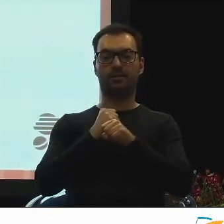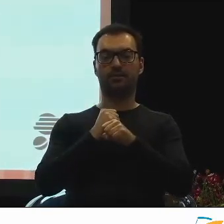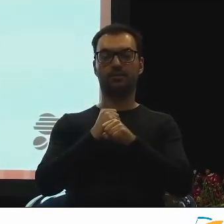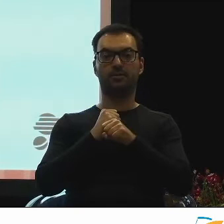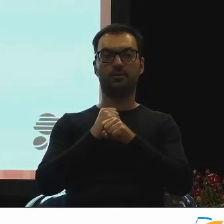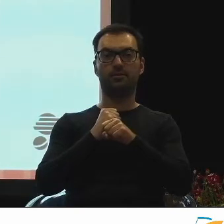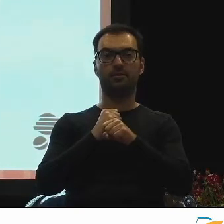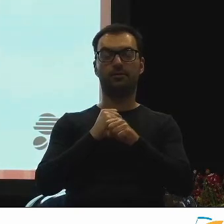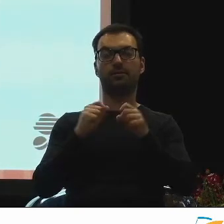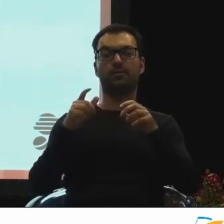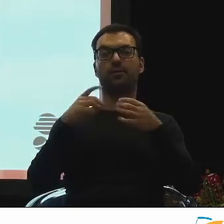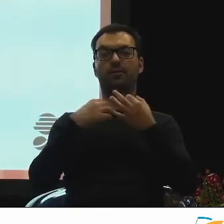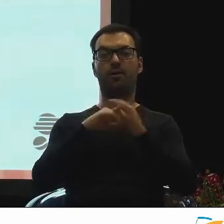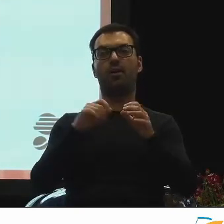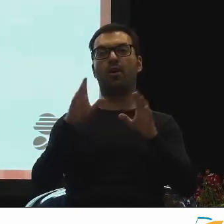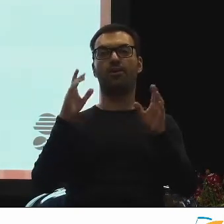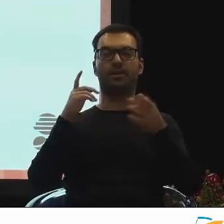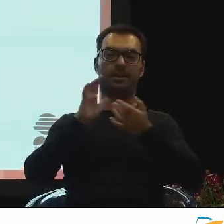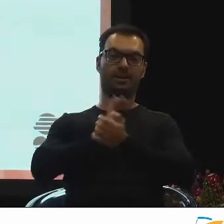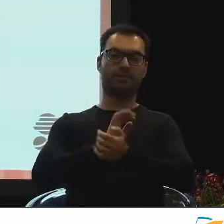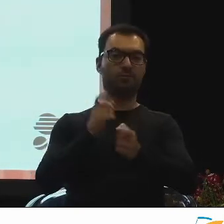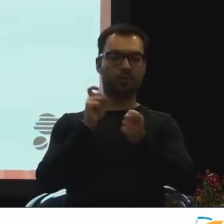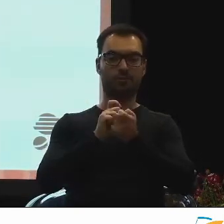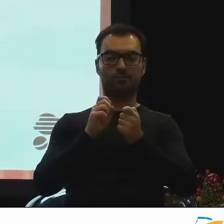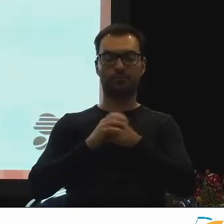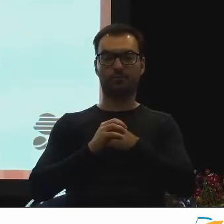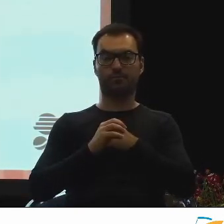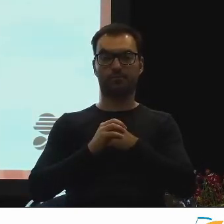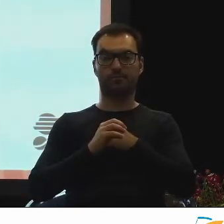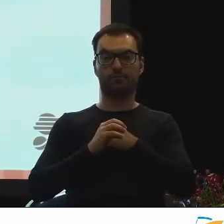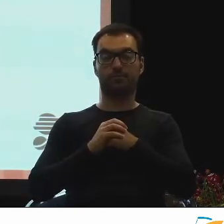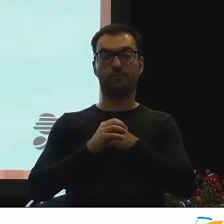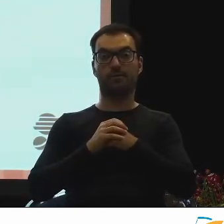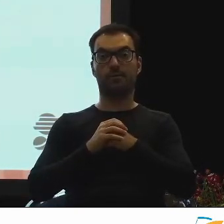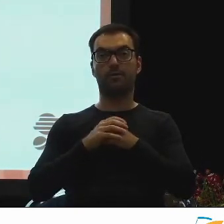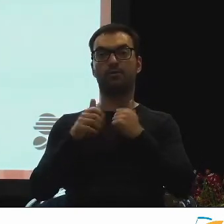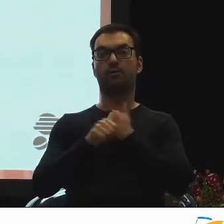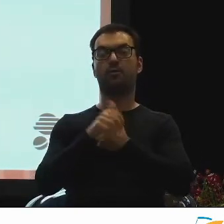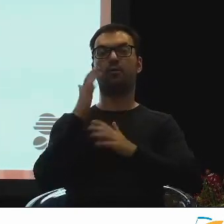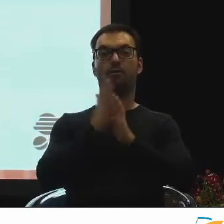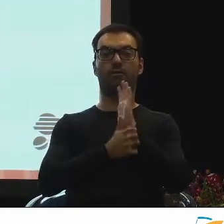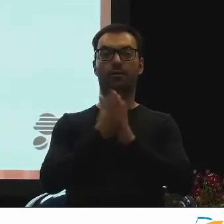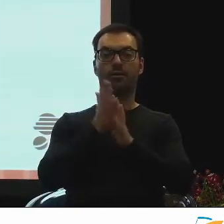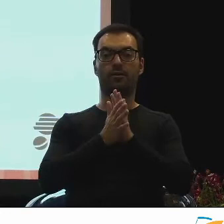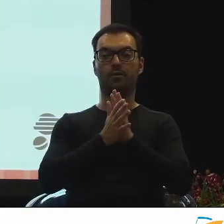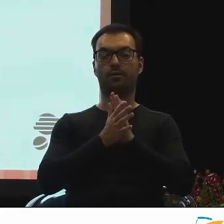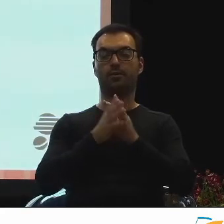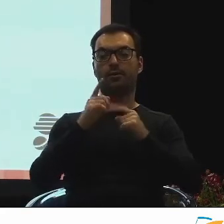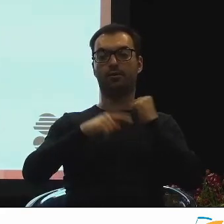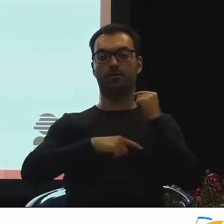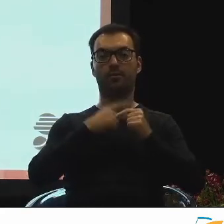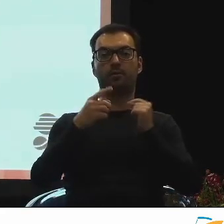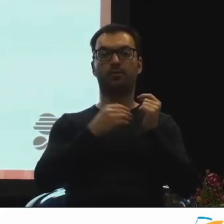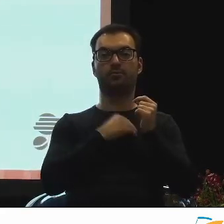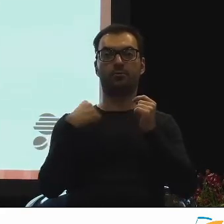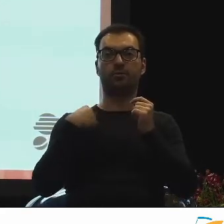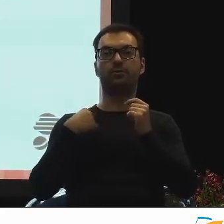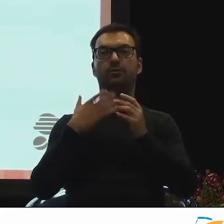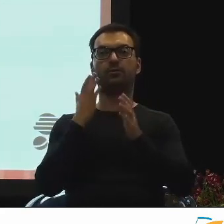wolnej od dyskryminacji. Czyli w pewnym sensie myślę, że ze względu na wojnę ten proces po prostu w